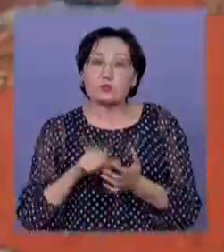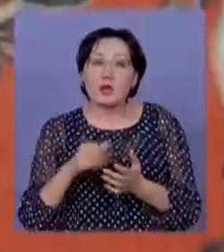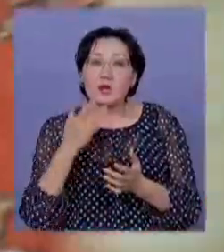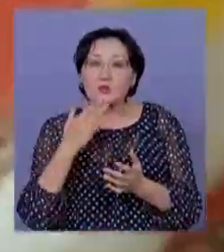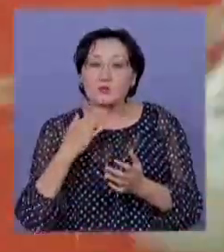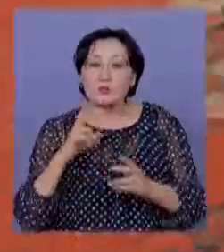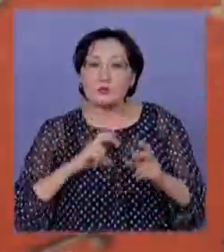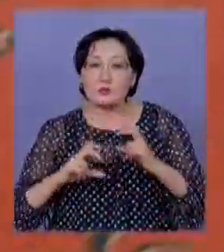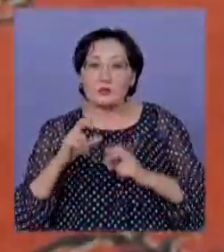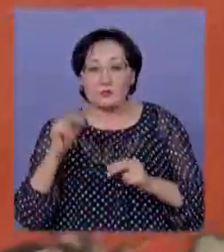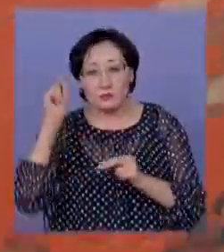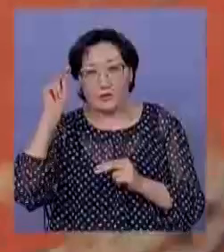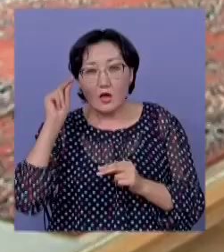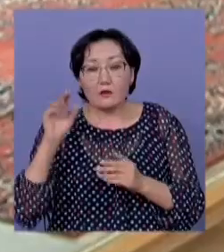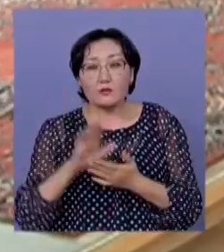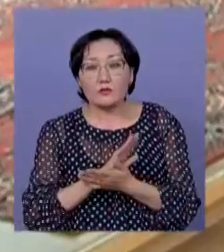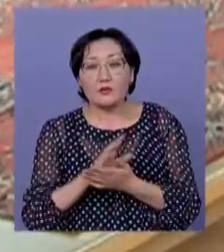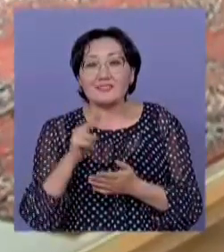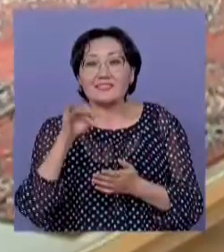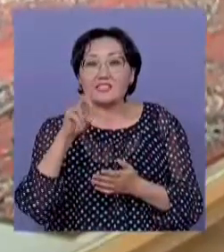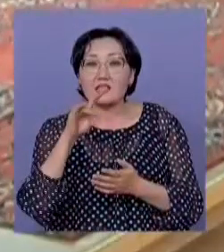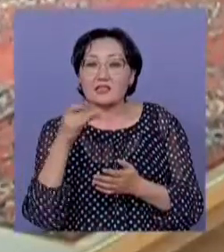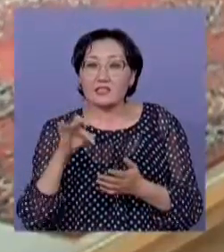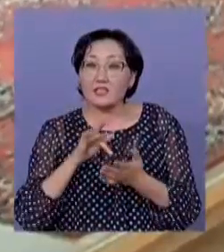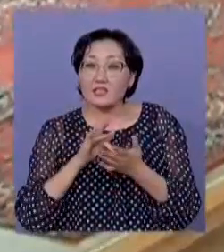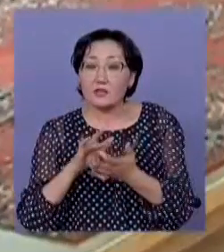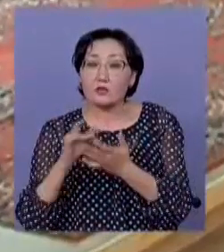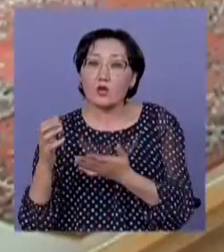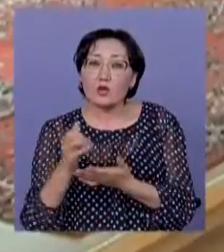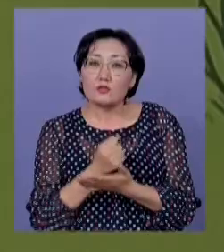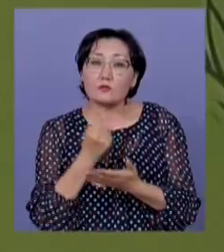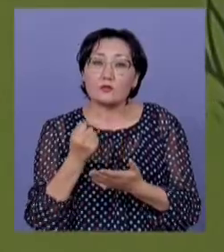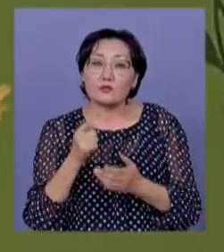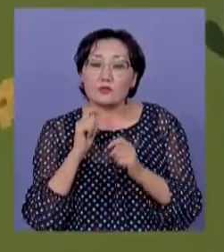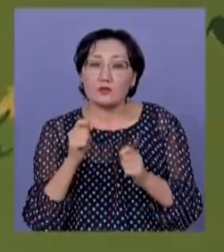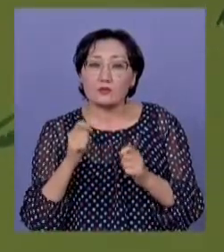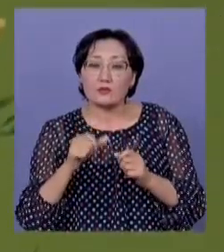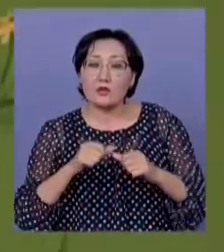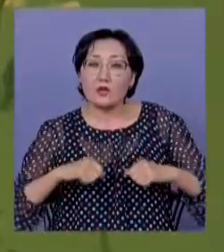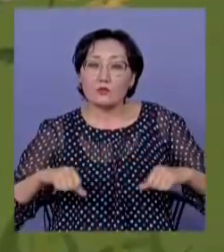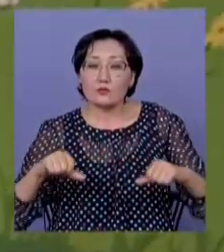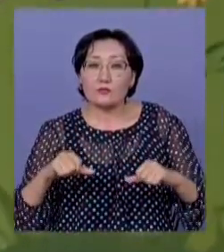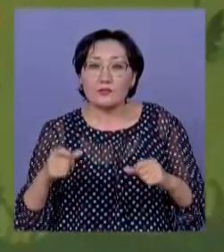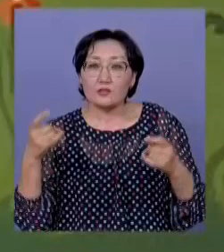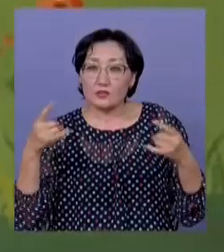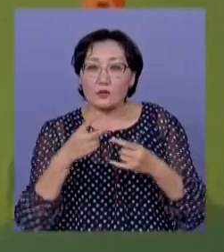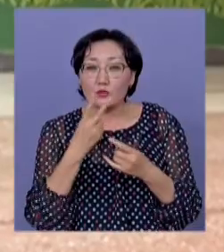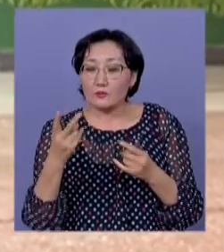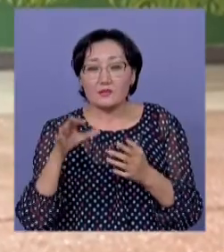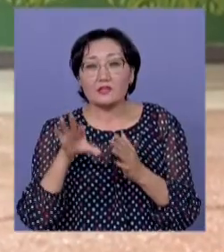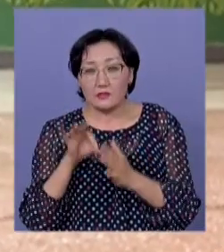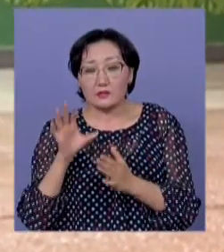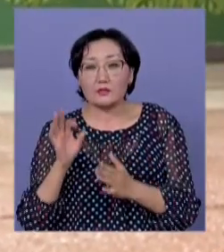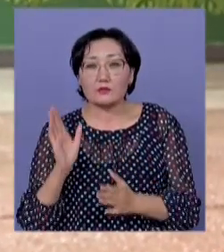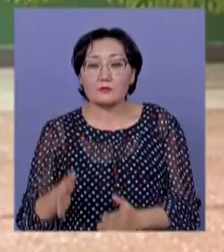өнер институтында білім алу гранты мен Диснейлендке саяхатты ұтып алатын гран-при иесін әділ қазылар алқасымен телекөрермендер таңдайды.